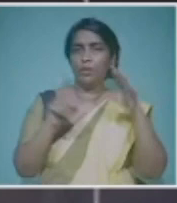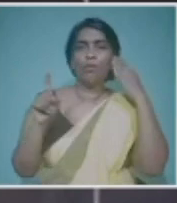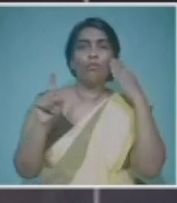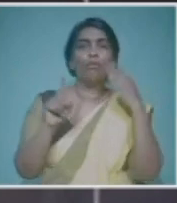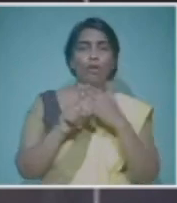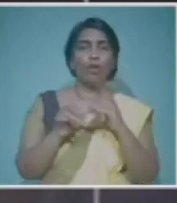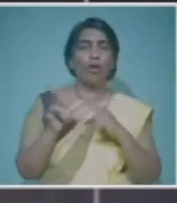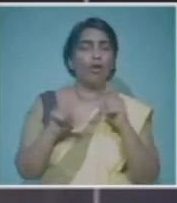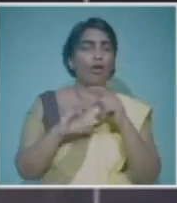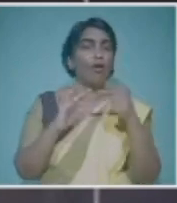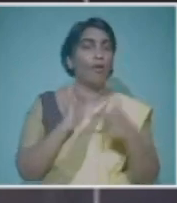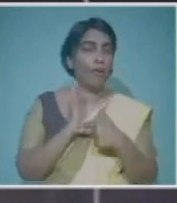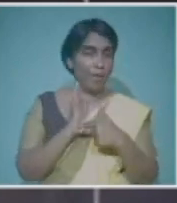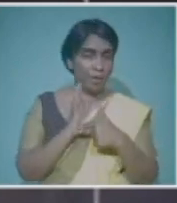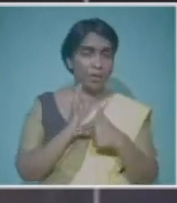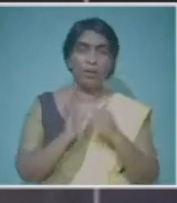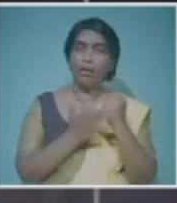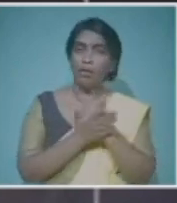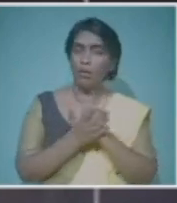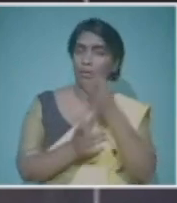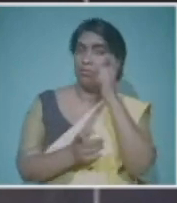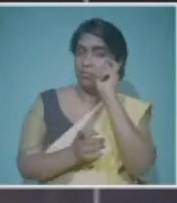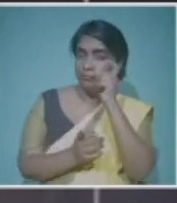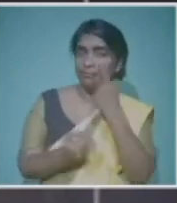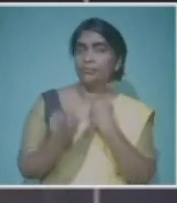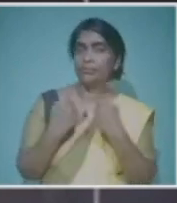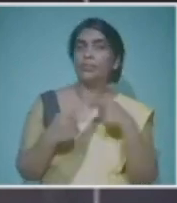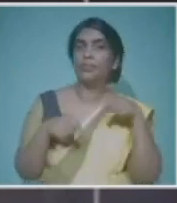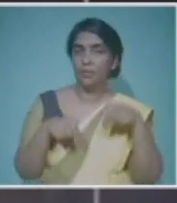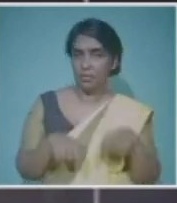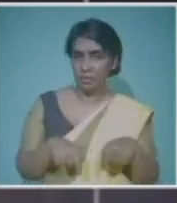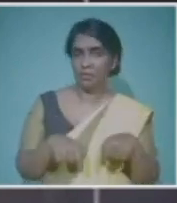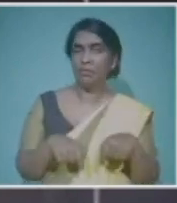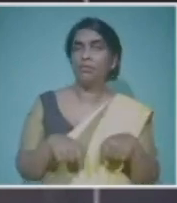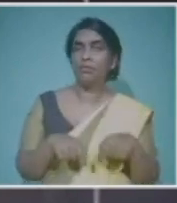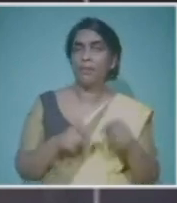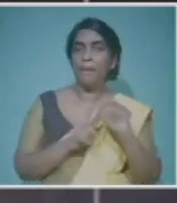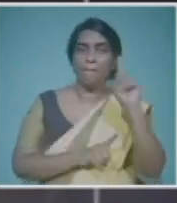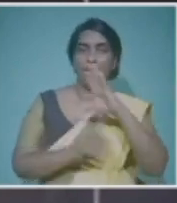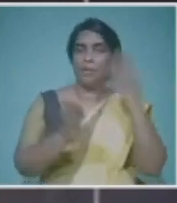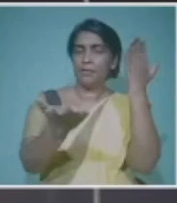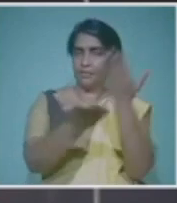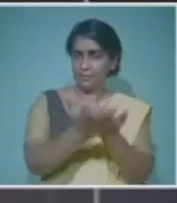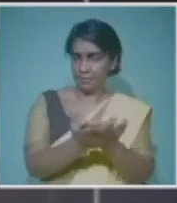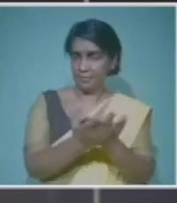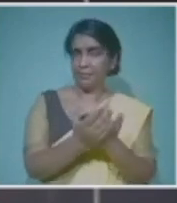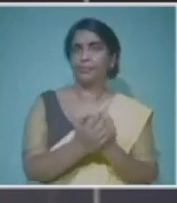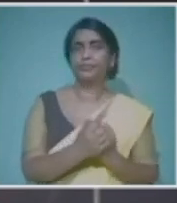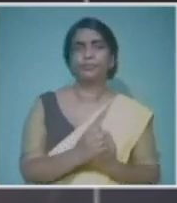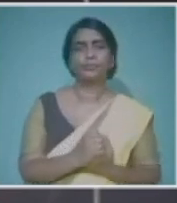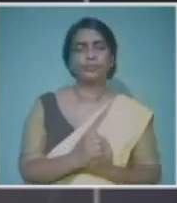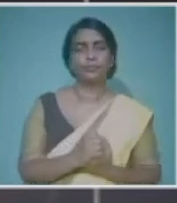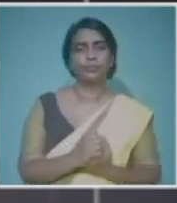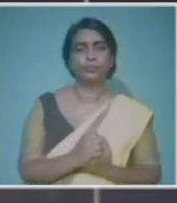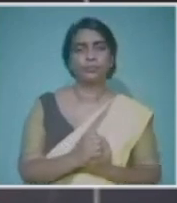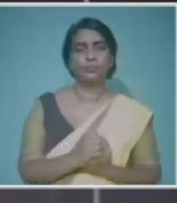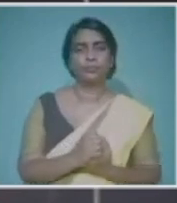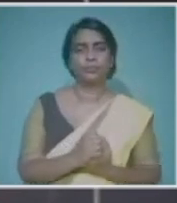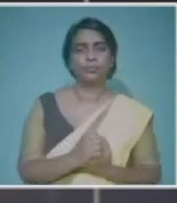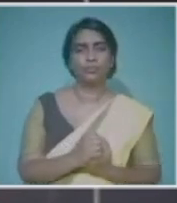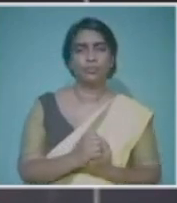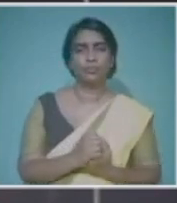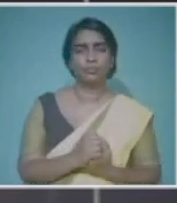සම්බන්ධයෙන් විගණකාධිපතිවරයාගේ සියලු නිරීක්ෂණ අද අපි මෙතන සභාගත කරනවා